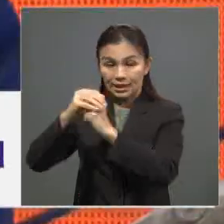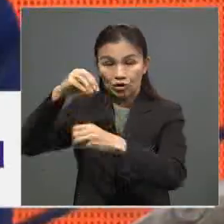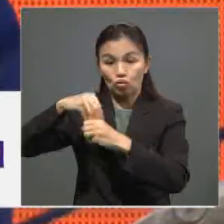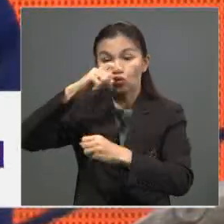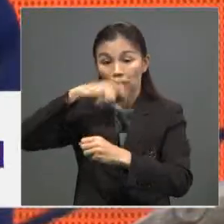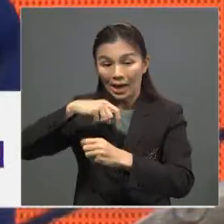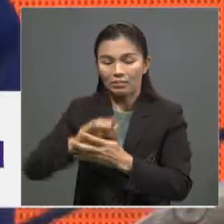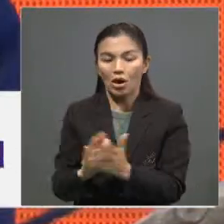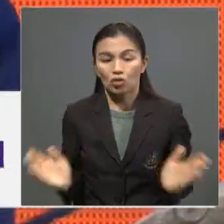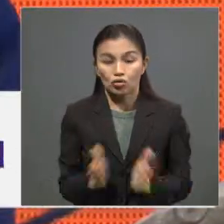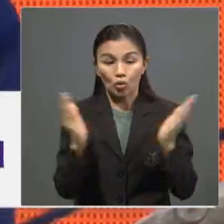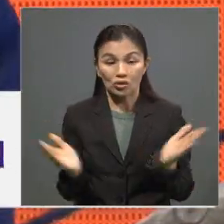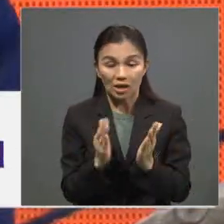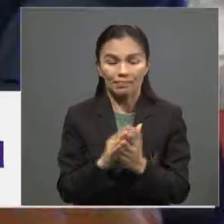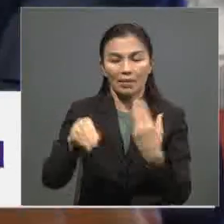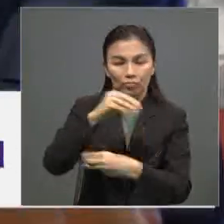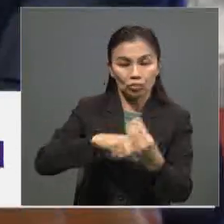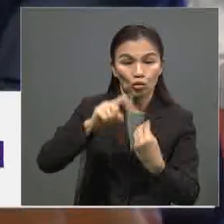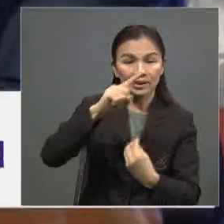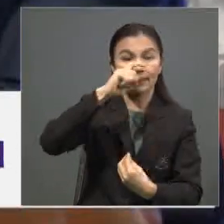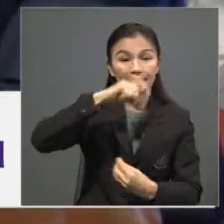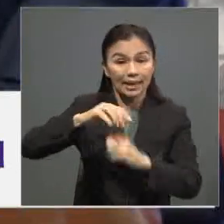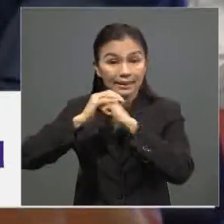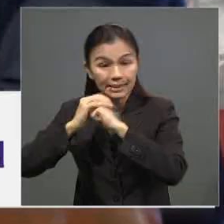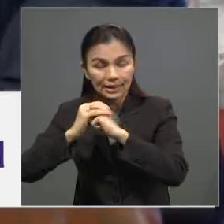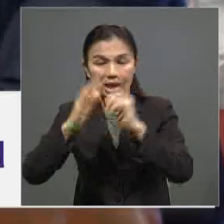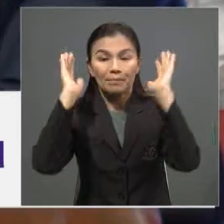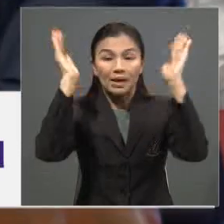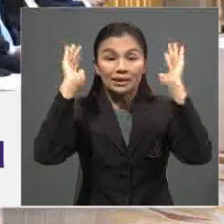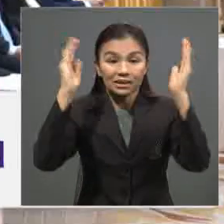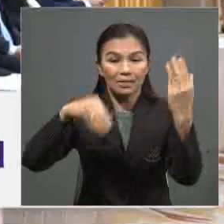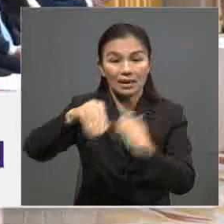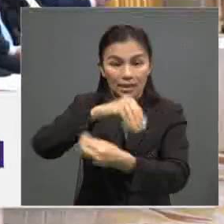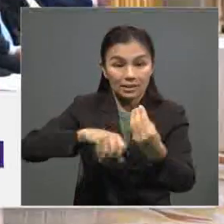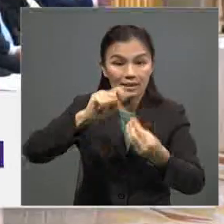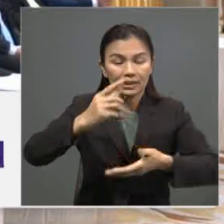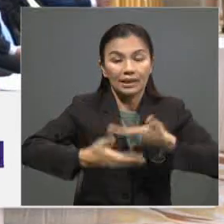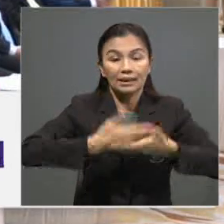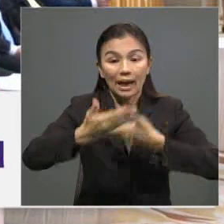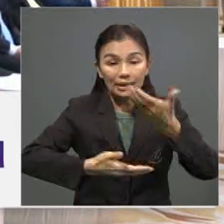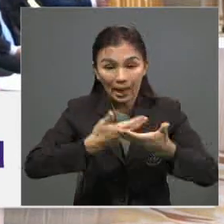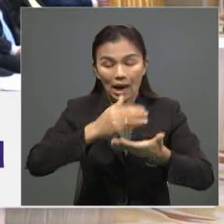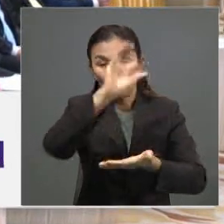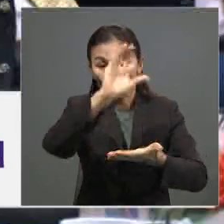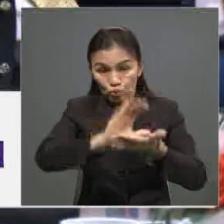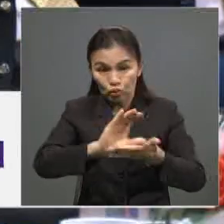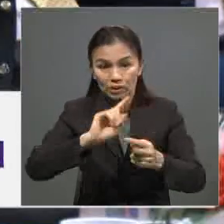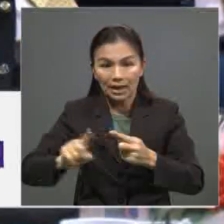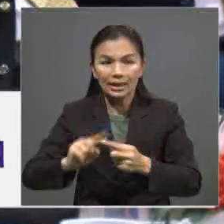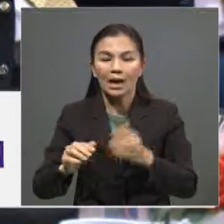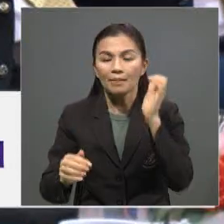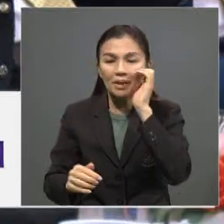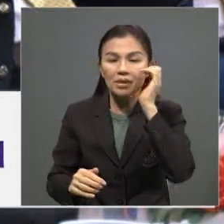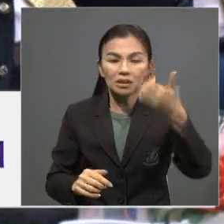กับภาคเอกชนไทยและจีนนะครับผ่านการประชาสัมพันธ์ข้อมูลเศรษฐกิจการค้าที่เชื่อถือได้ผ่านแพลตฟอร์มต่าง